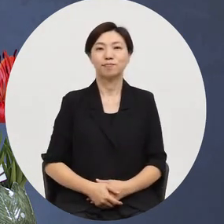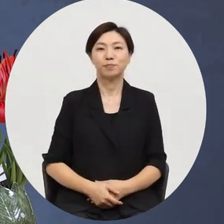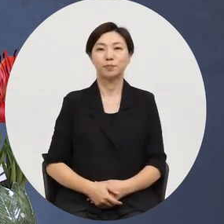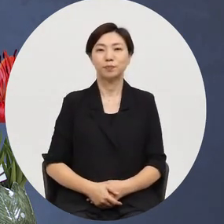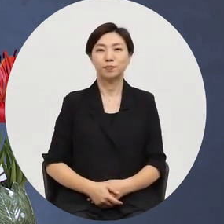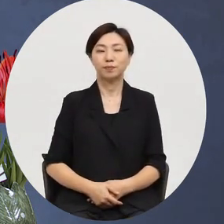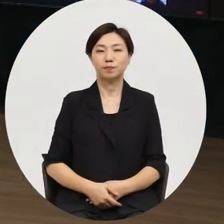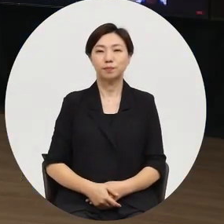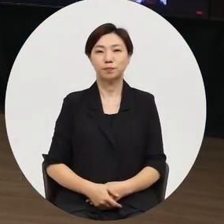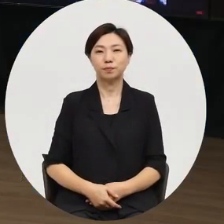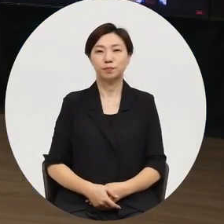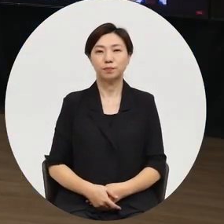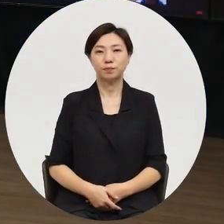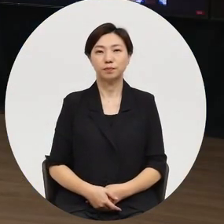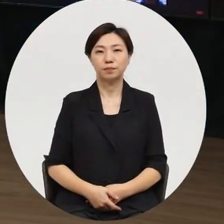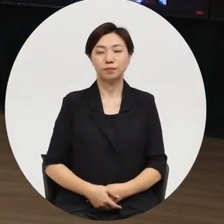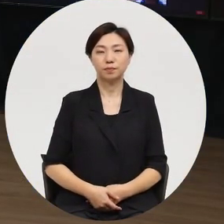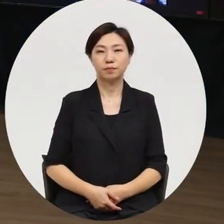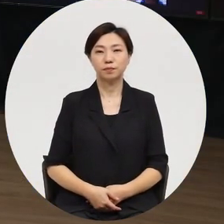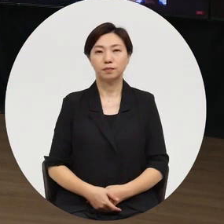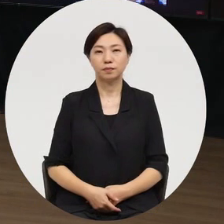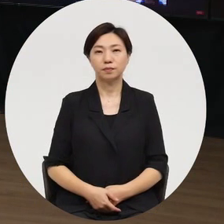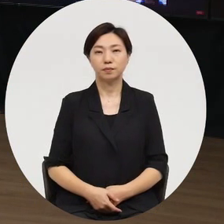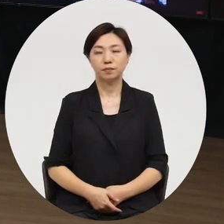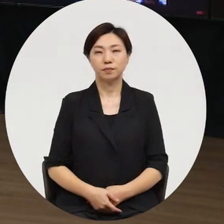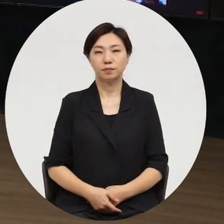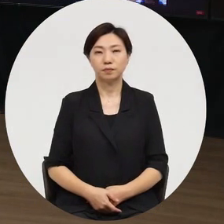네. 예,